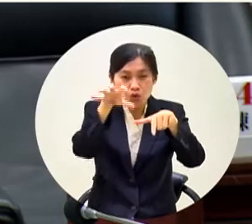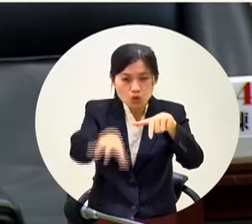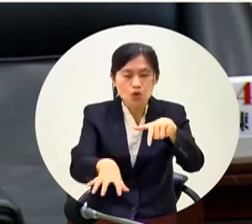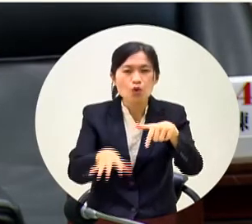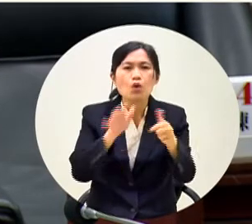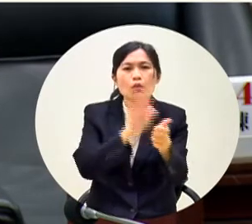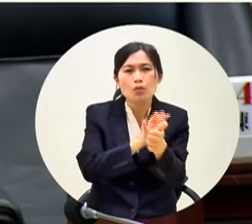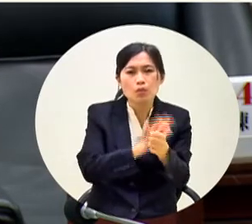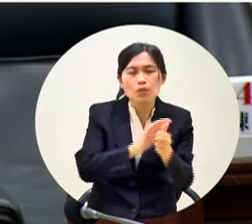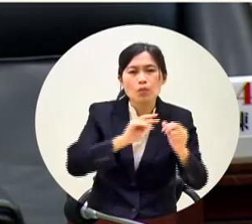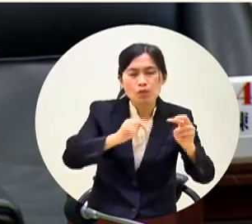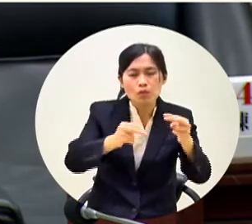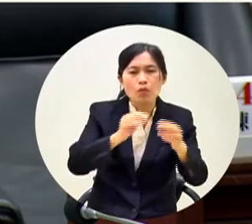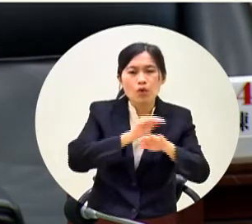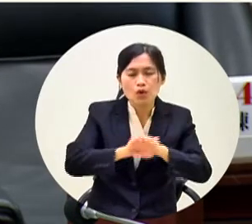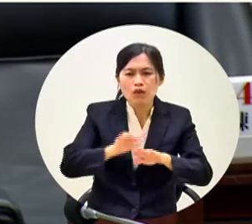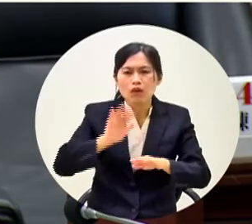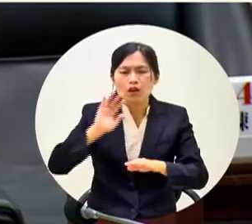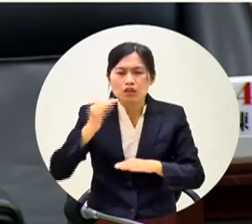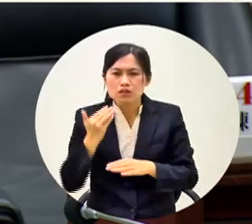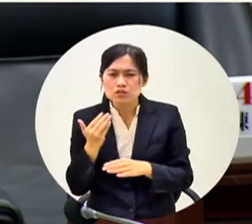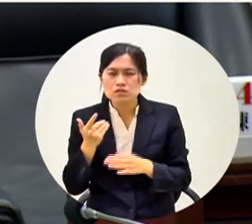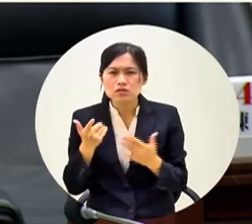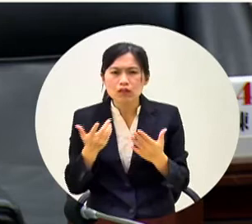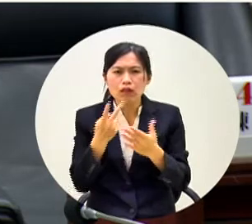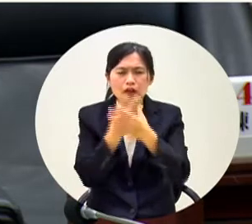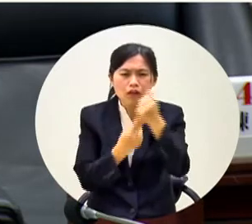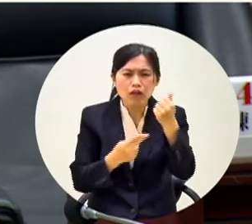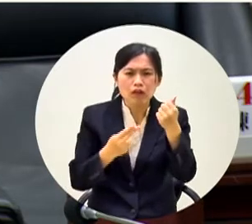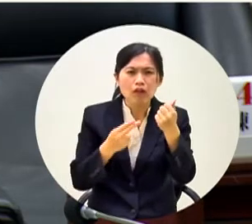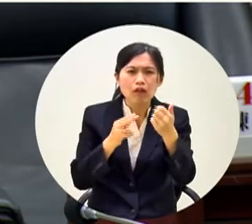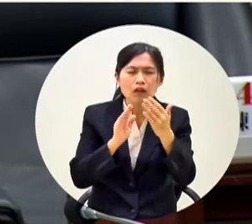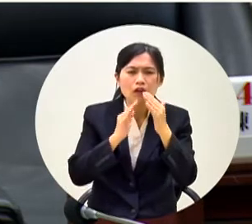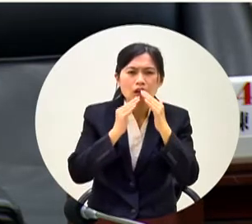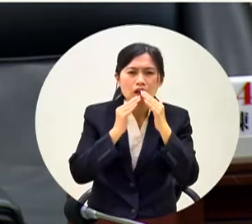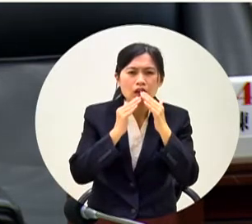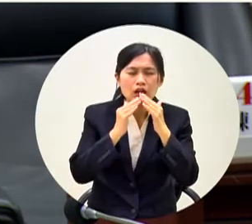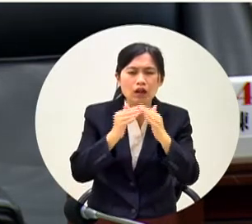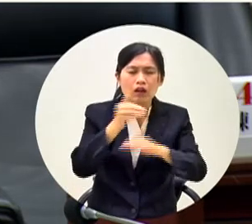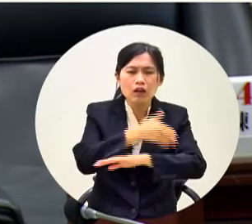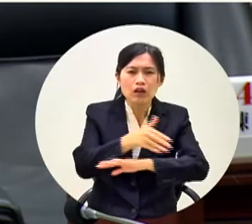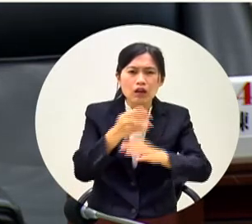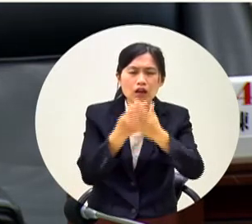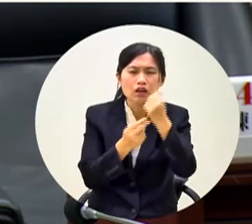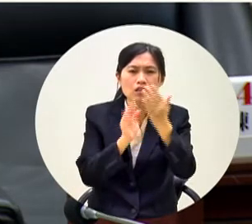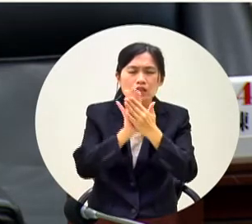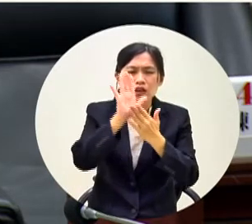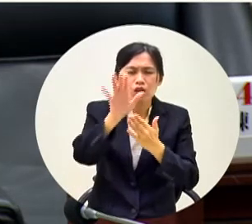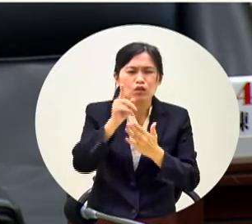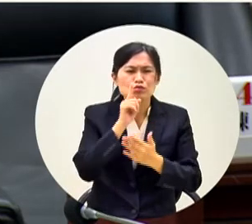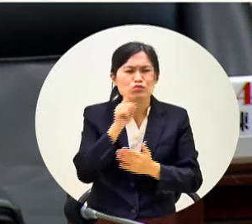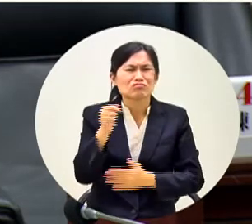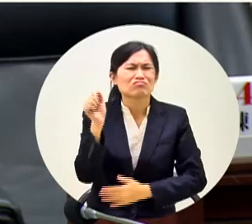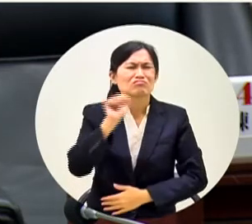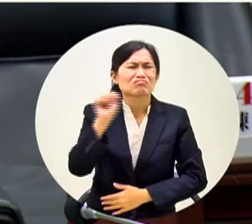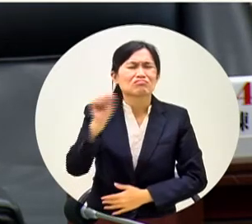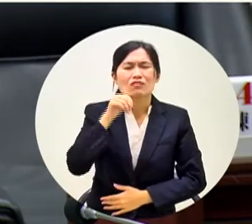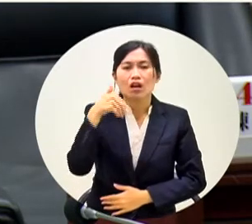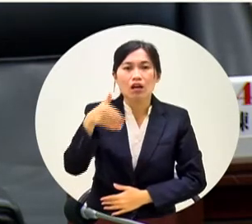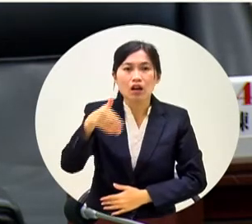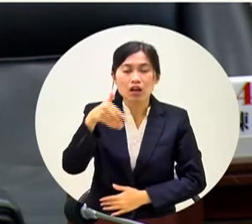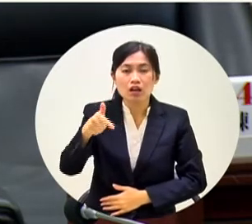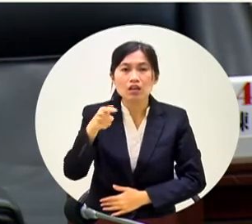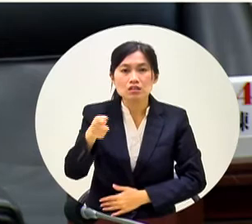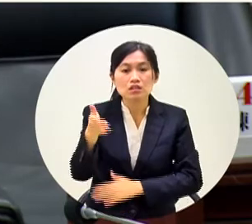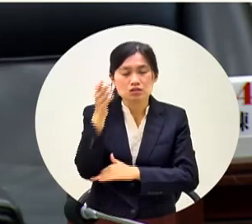果合并了，因就甲你用一个规定出来，阁袂使啦。我、哦啊、这是按市府这边按来检讨看